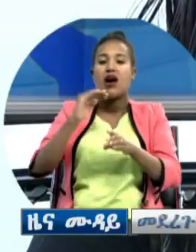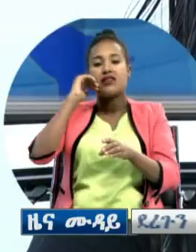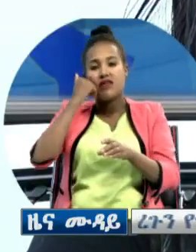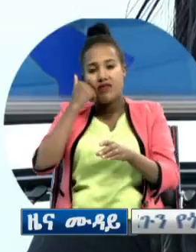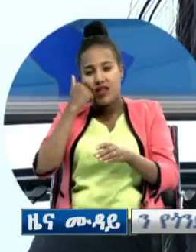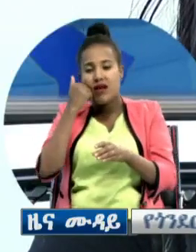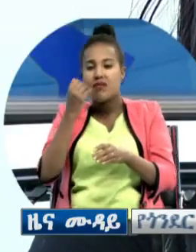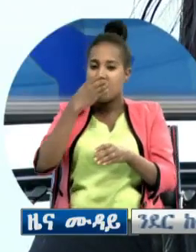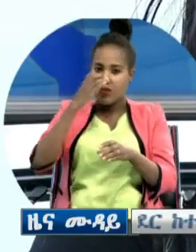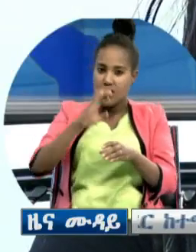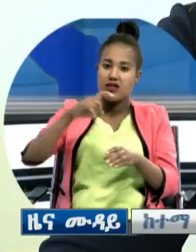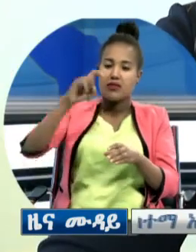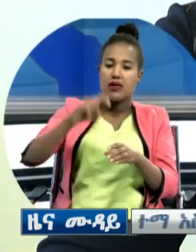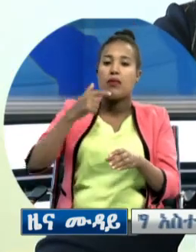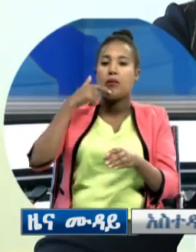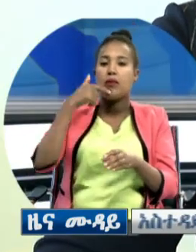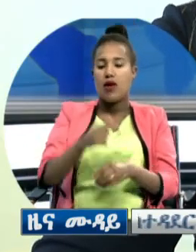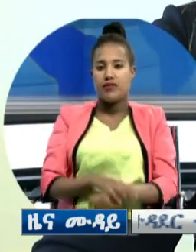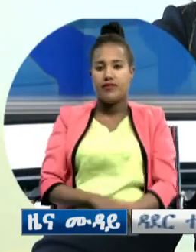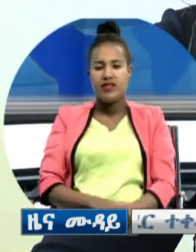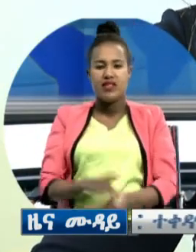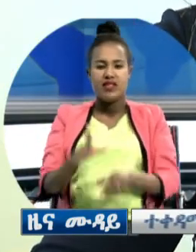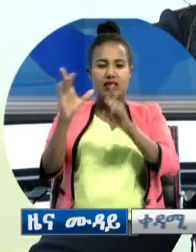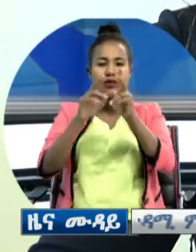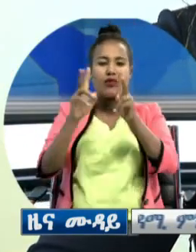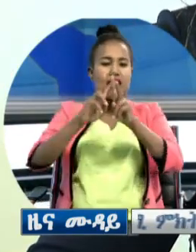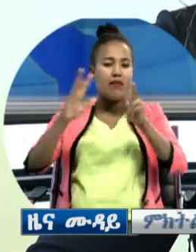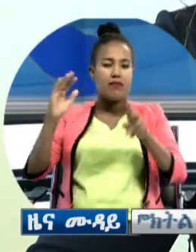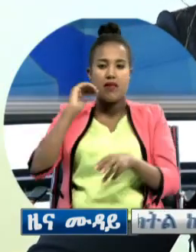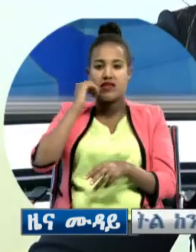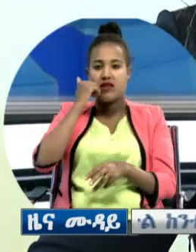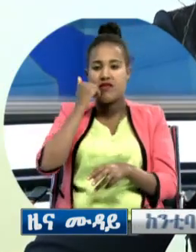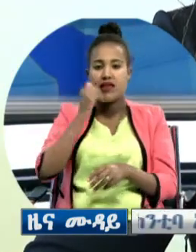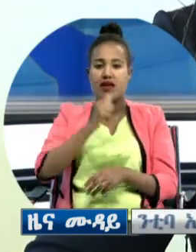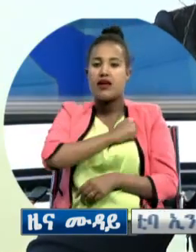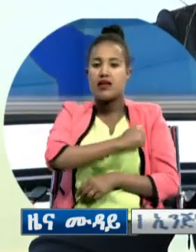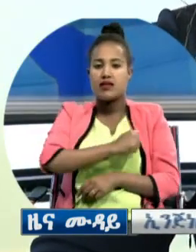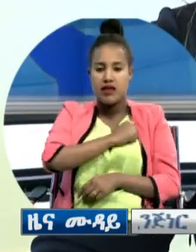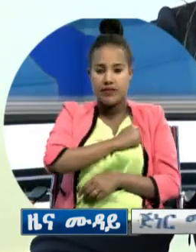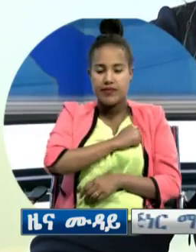በጽኑ ሊወገዝ የሚገባው ነው ብሏል። ድርጊቱ በጣም አሳፋሪ አሳዛኝ